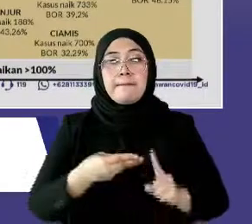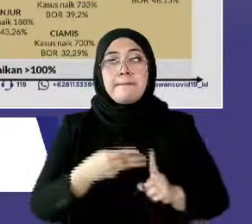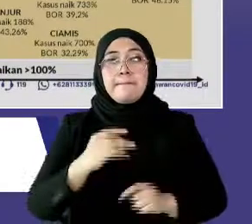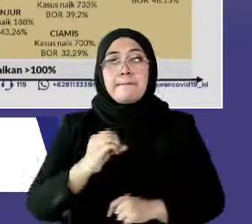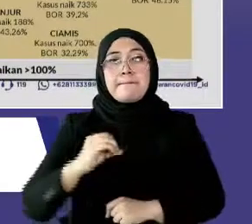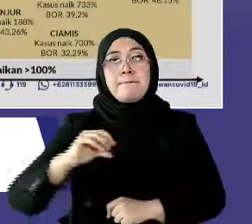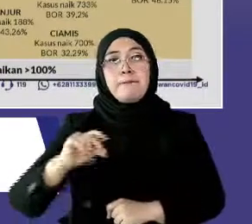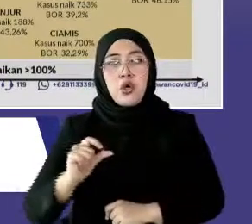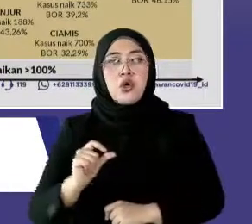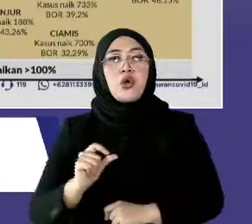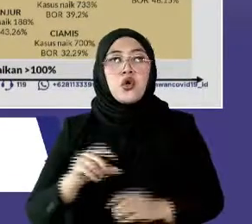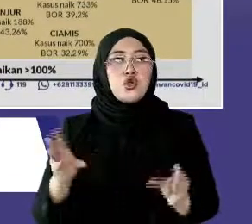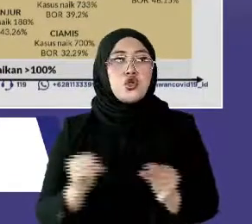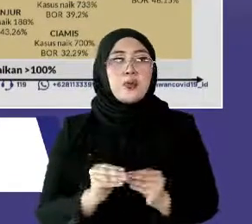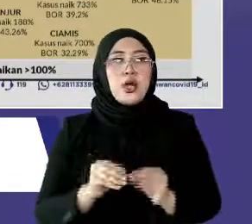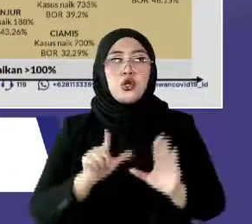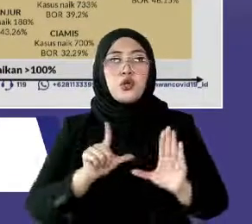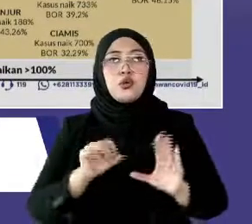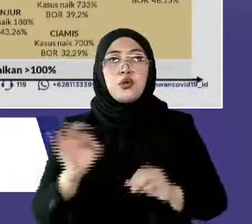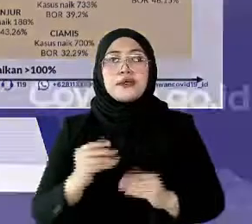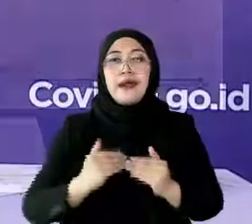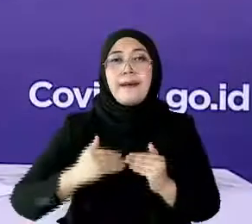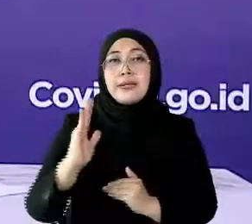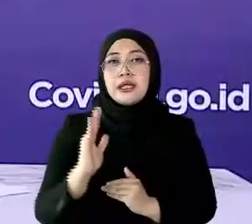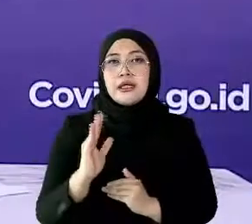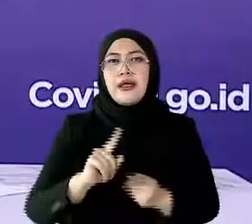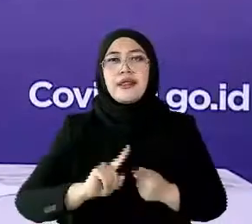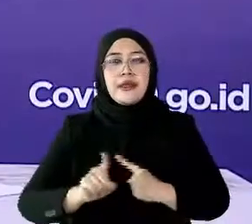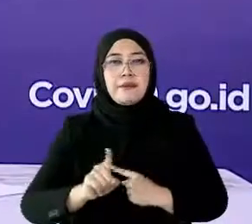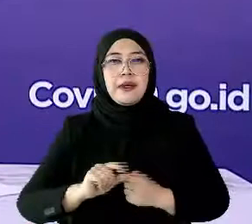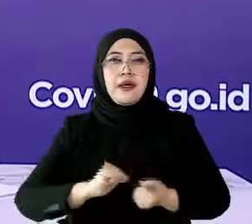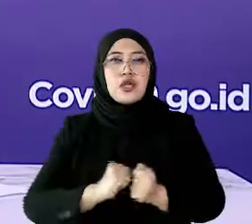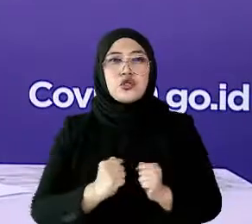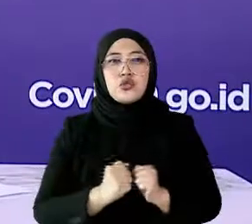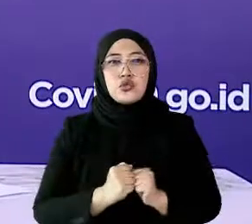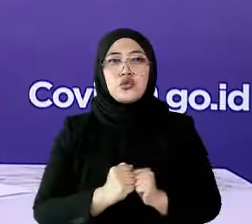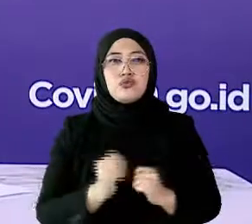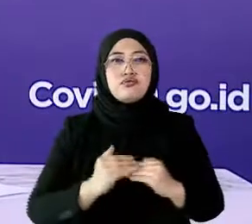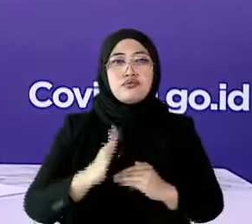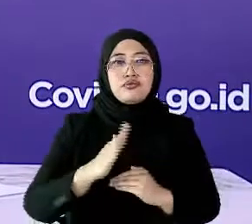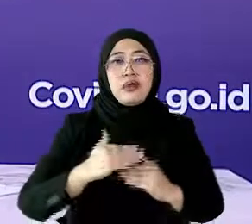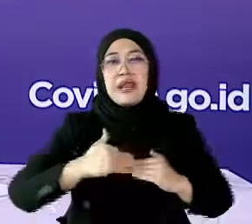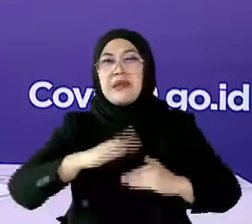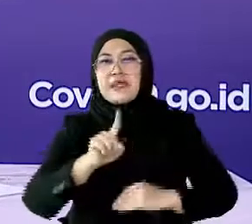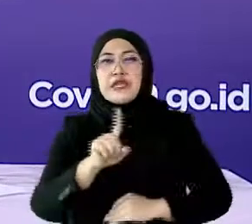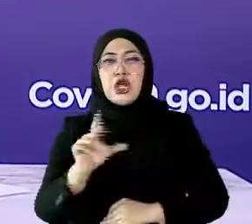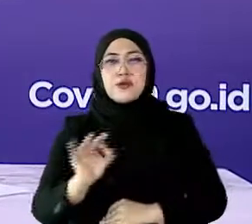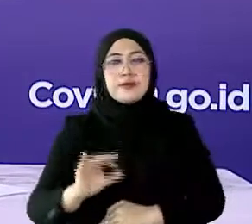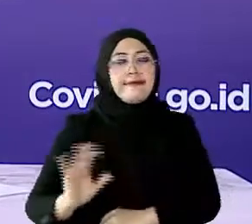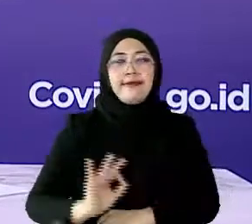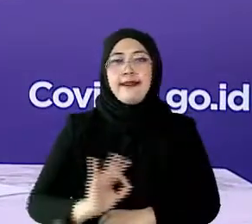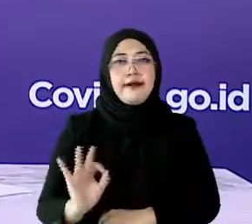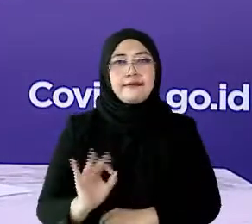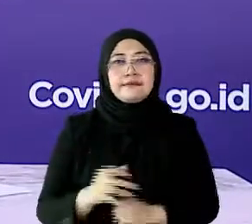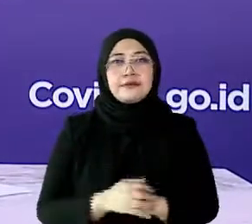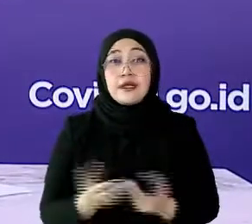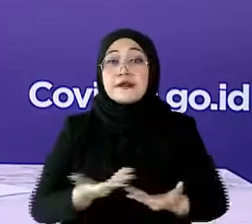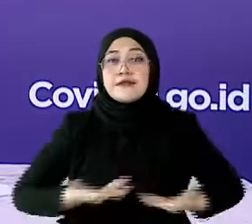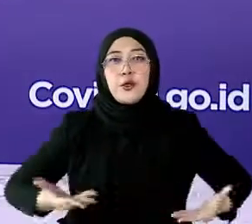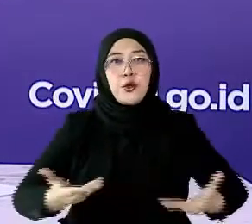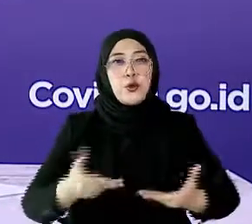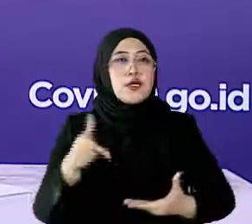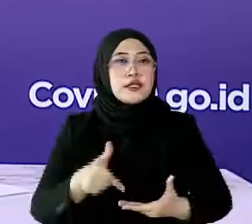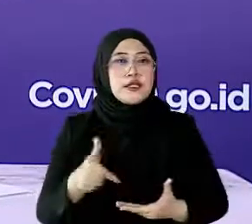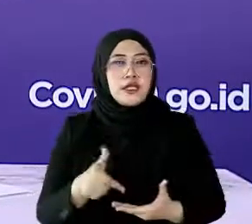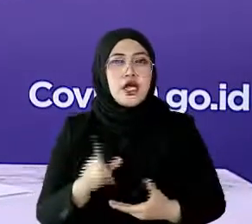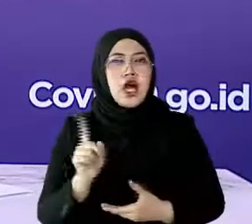sudah mencapai angka di atas 70% namun peningkatan kasusnya tidak lebih dari 100% keadaan